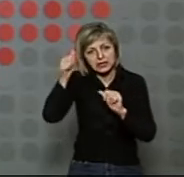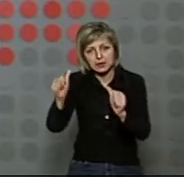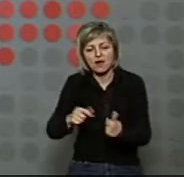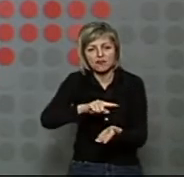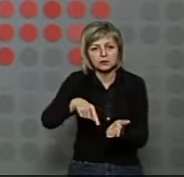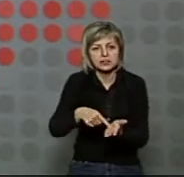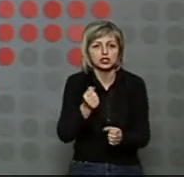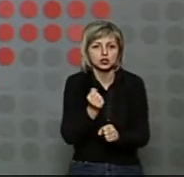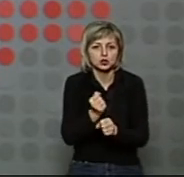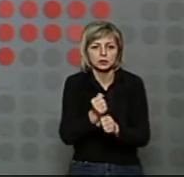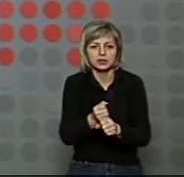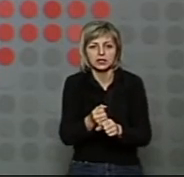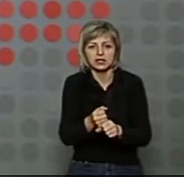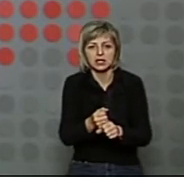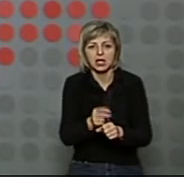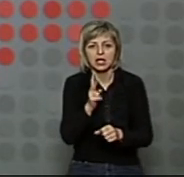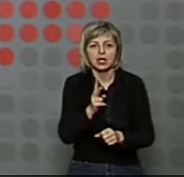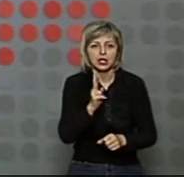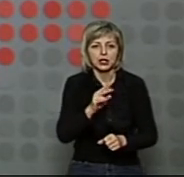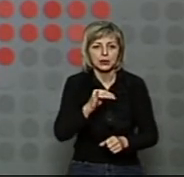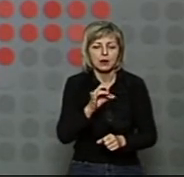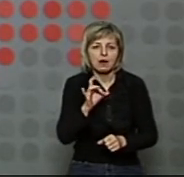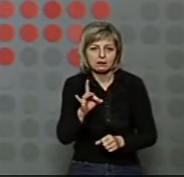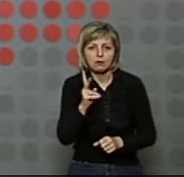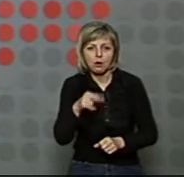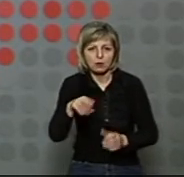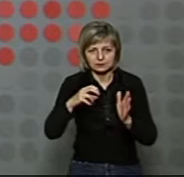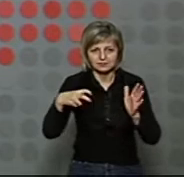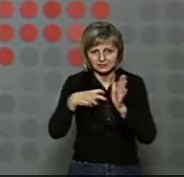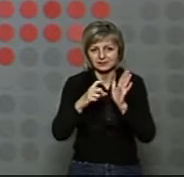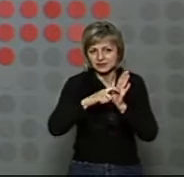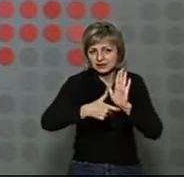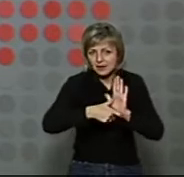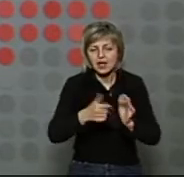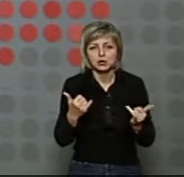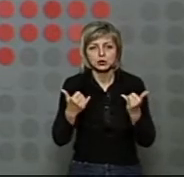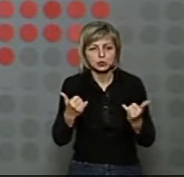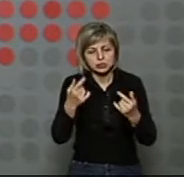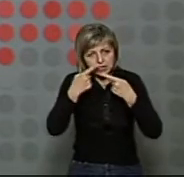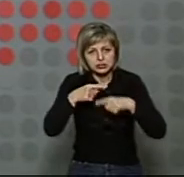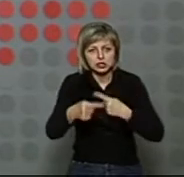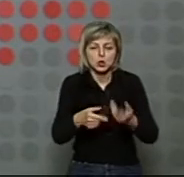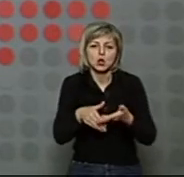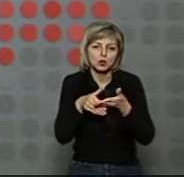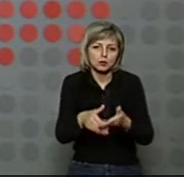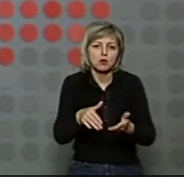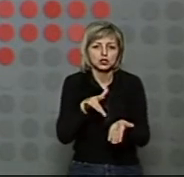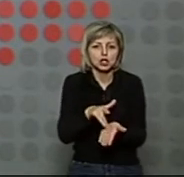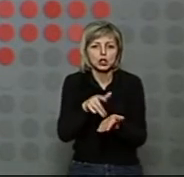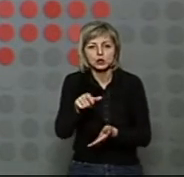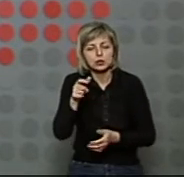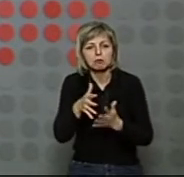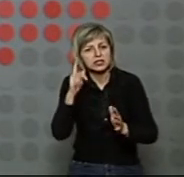місті зробили QR-коди, розповів учень Назар Савчук. Каже, сучасні технології допоможуть туристам дізнатися більше